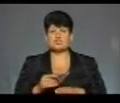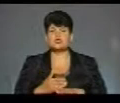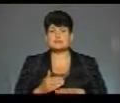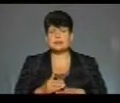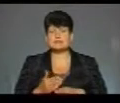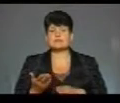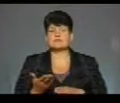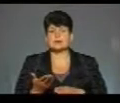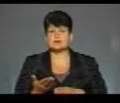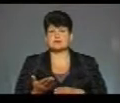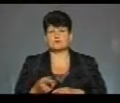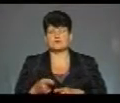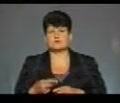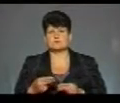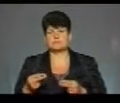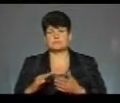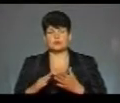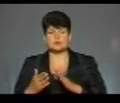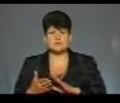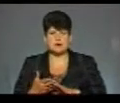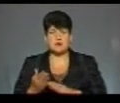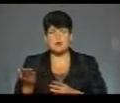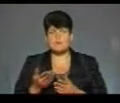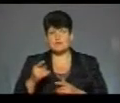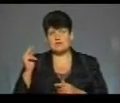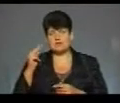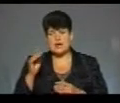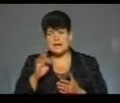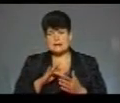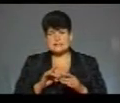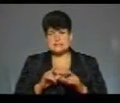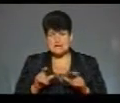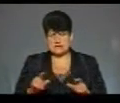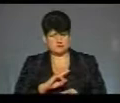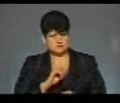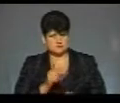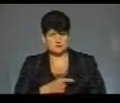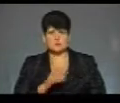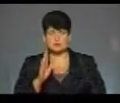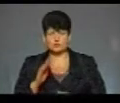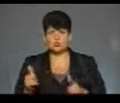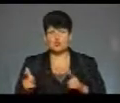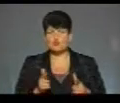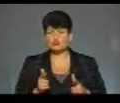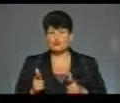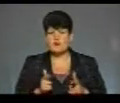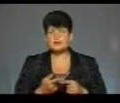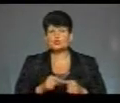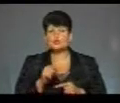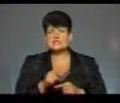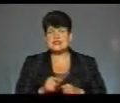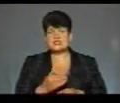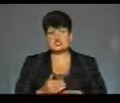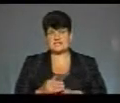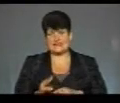він з якою він заключив контракт, або в навчальних центрах потужних, які будуть вже готувати взагалі для цієї самої